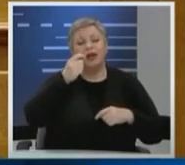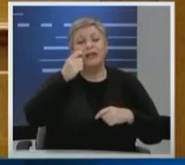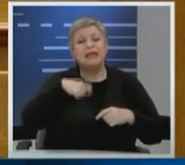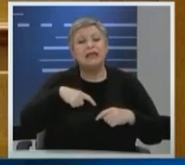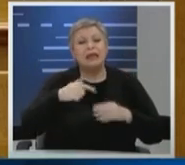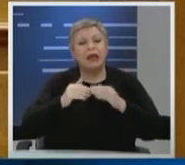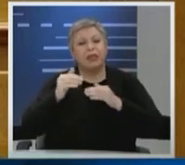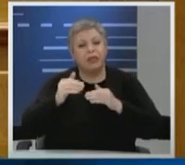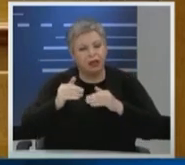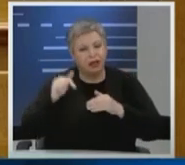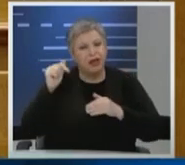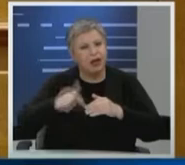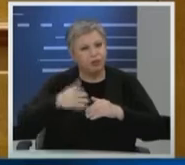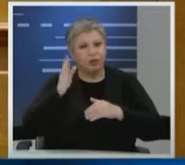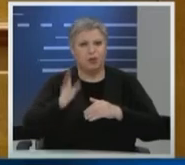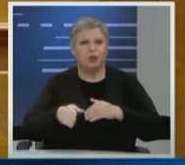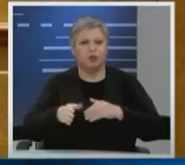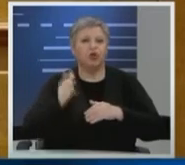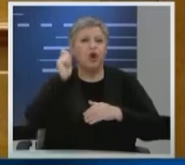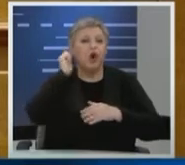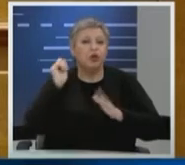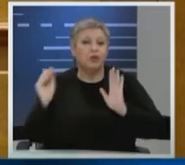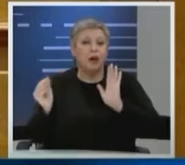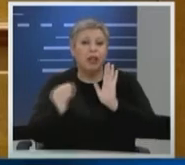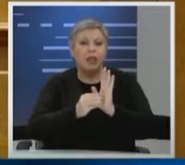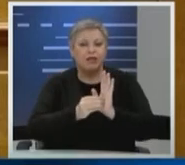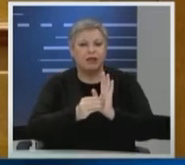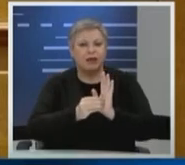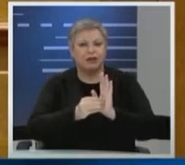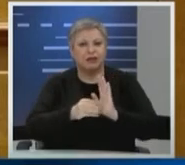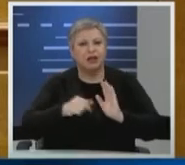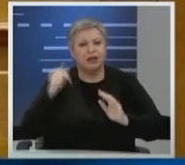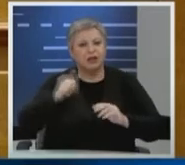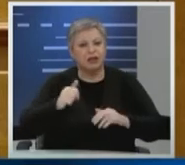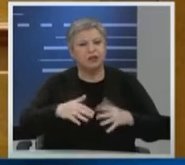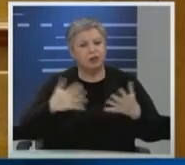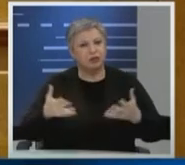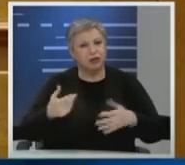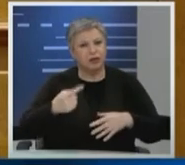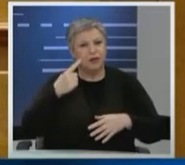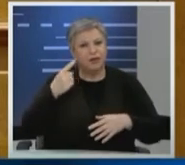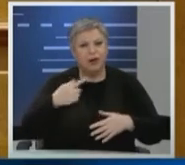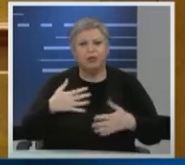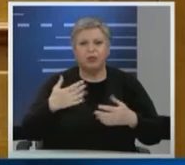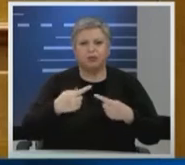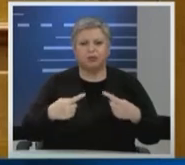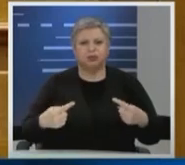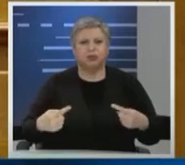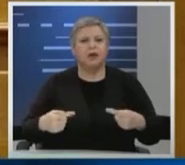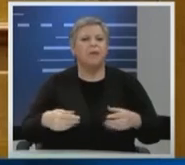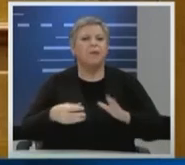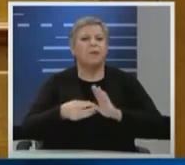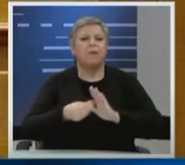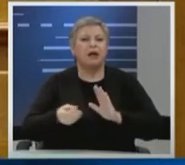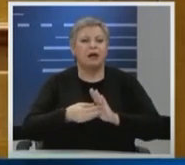ίδια ώρα μένουν αναξιοποιητές και καταστρέφονται παραγωγικές δυνατότητες που υπάρχουν για την ικανοποίηση των σύγχρονων λαϊκών αναγκών. Και χαρακτηριστικό παράδειγμα αυτό